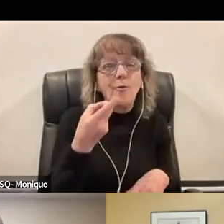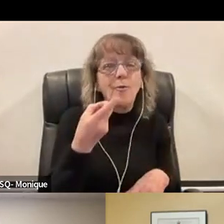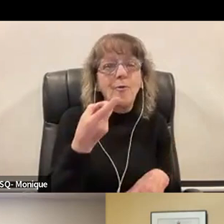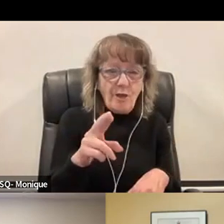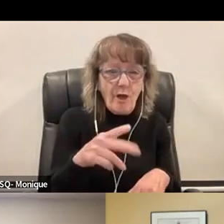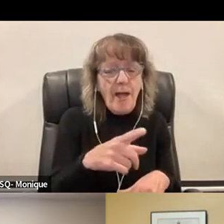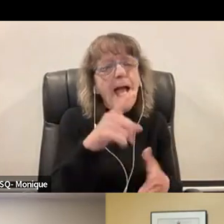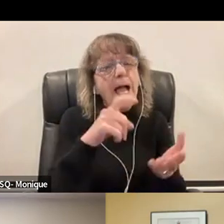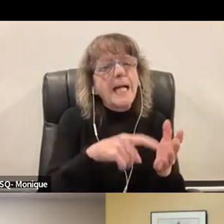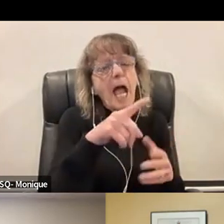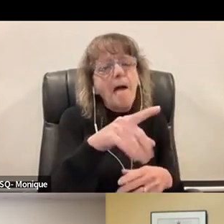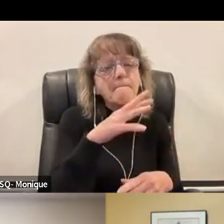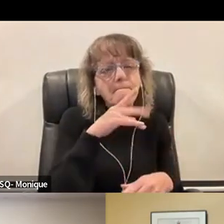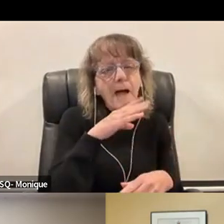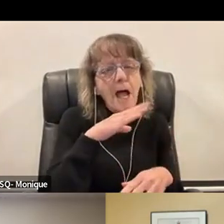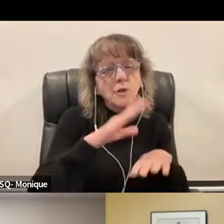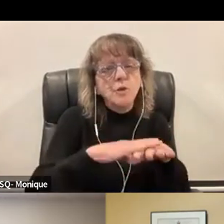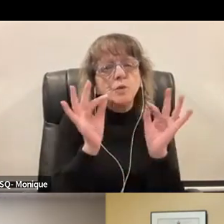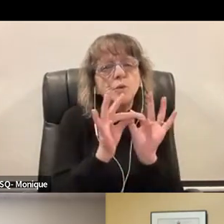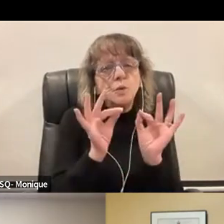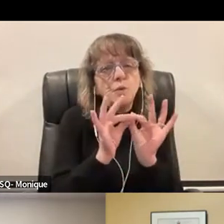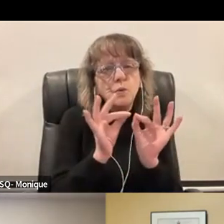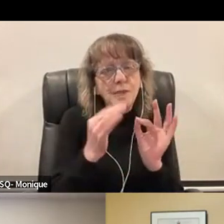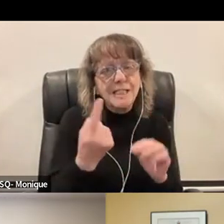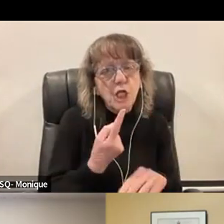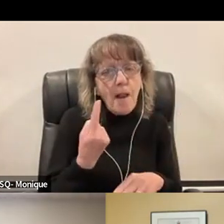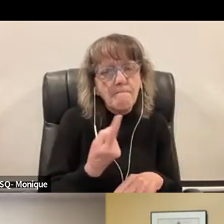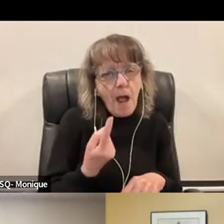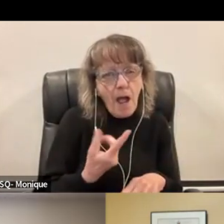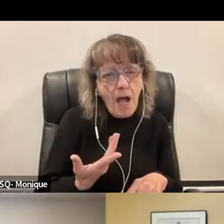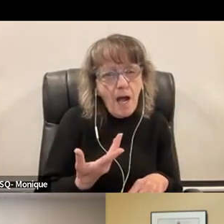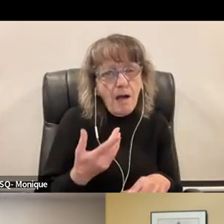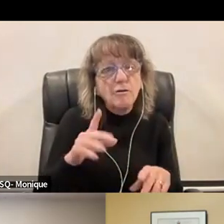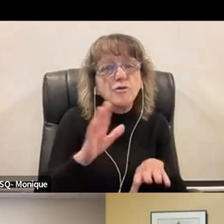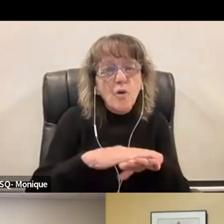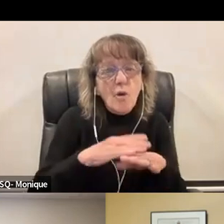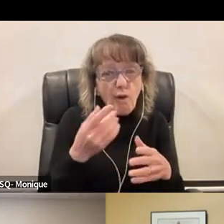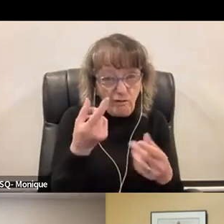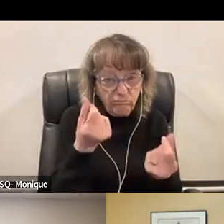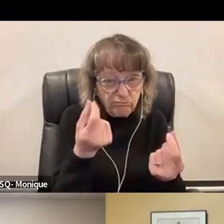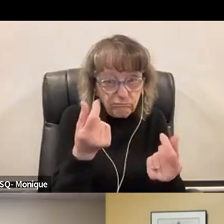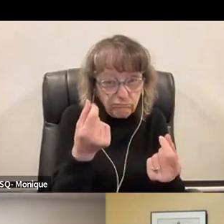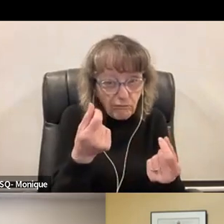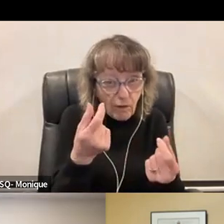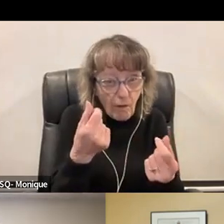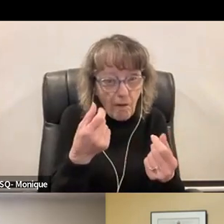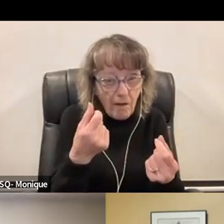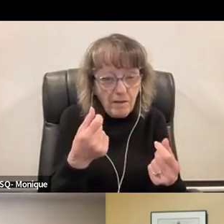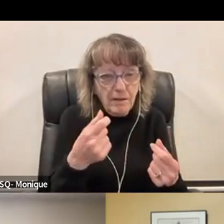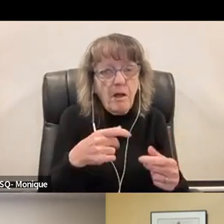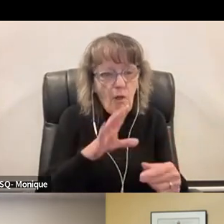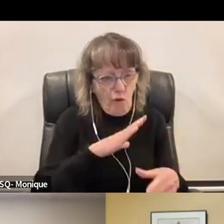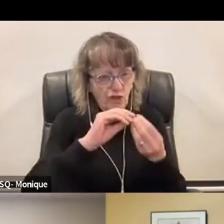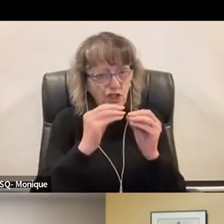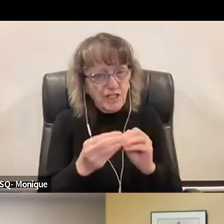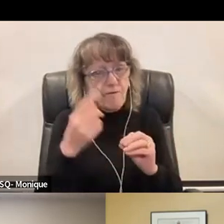quand vous avez parlé du coût de l'isolement, quand on parle vraiment du coût en dollars de l'isolement social, on a des chiffres